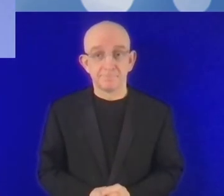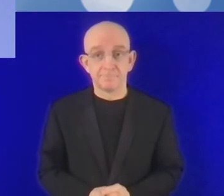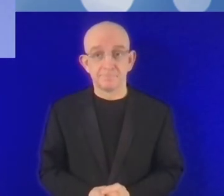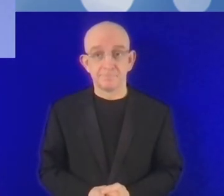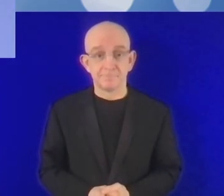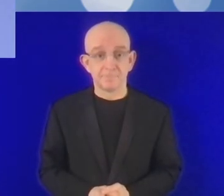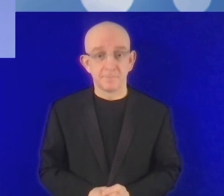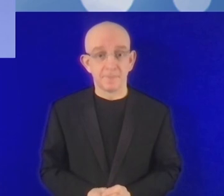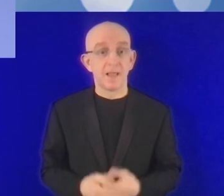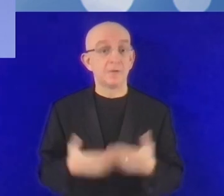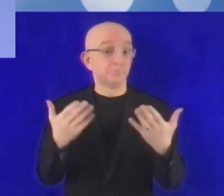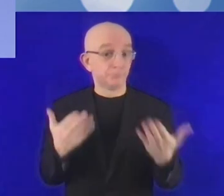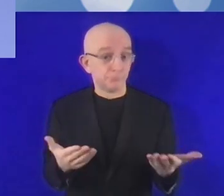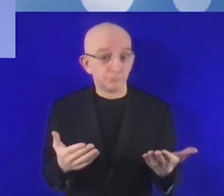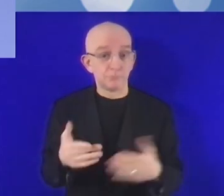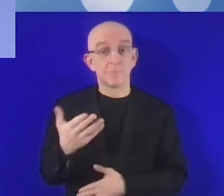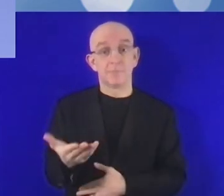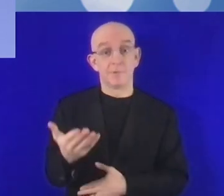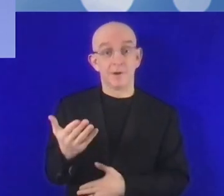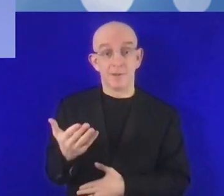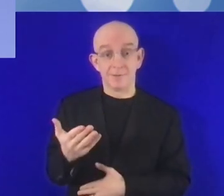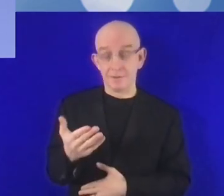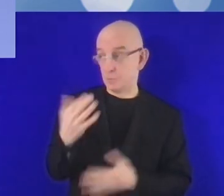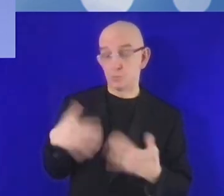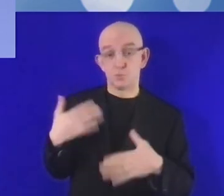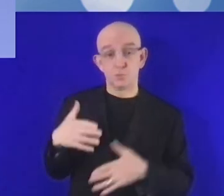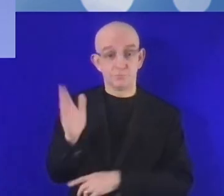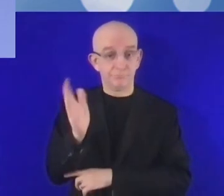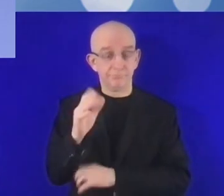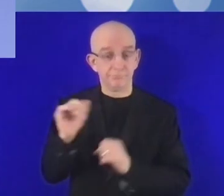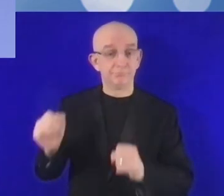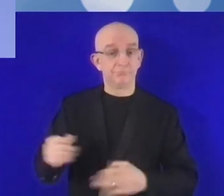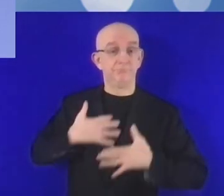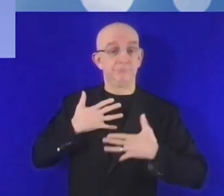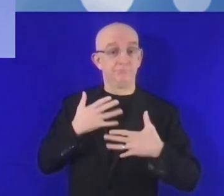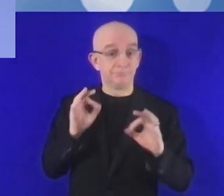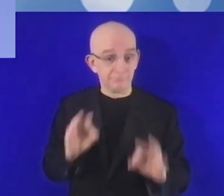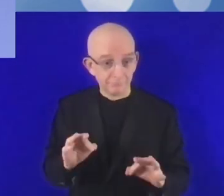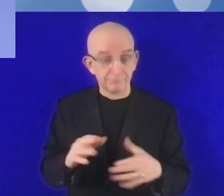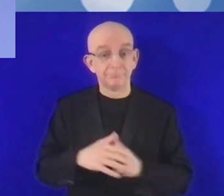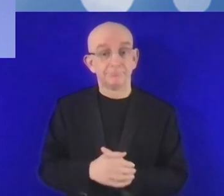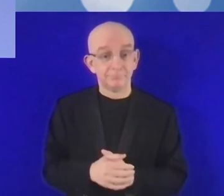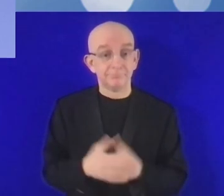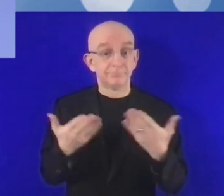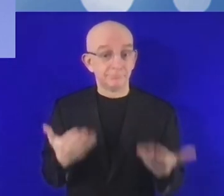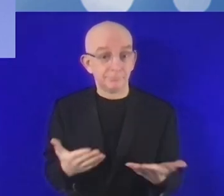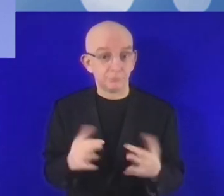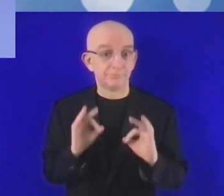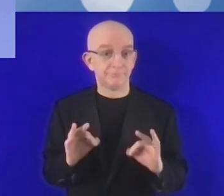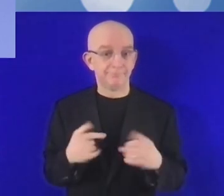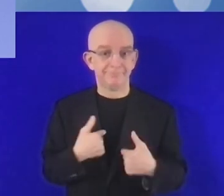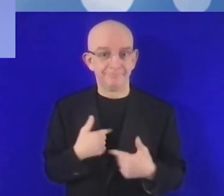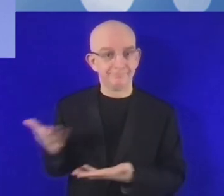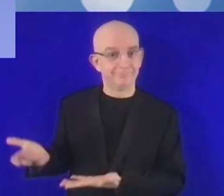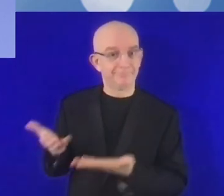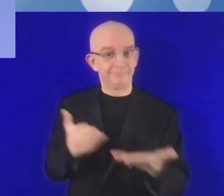в наши дни. Это была Мириам Кюна из RIPE. Сейчас, уважаемые дамы и господа, хочу пригласить